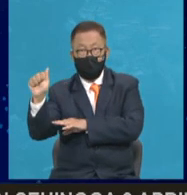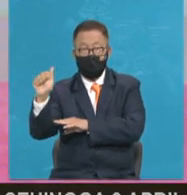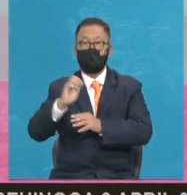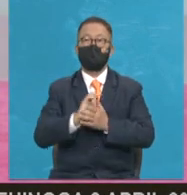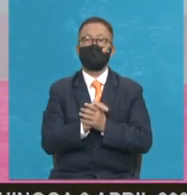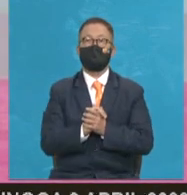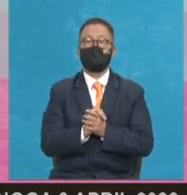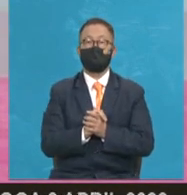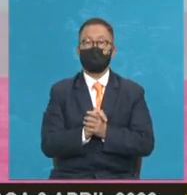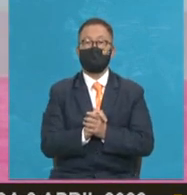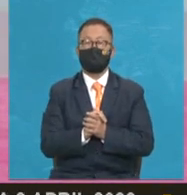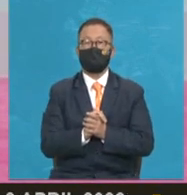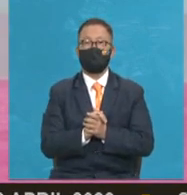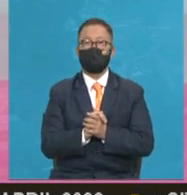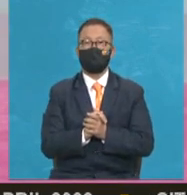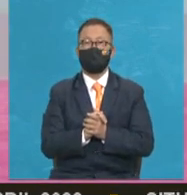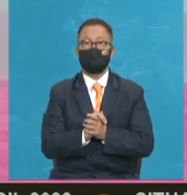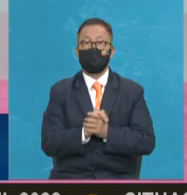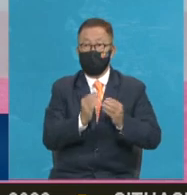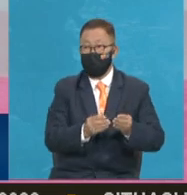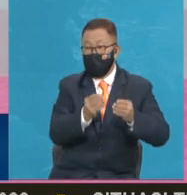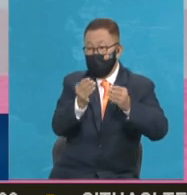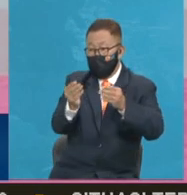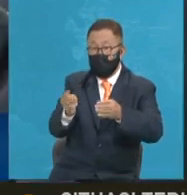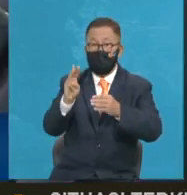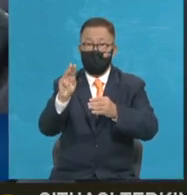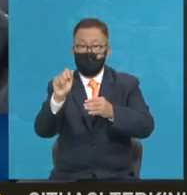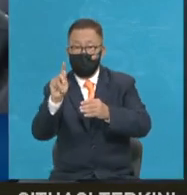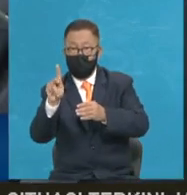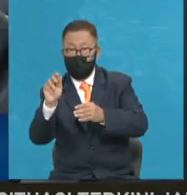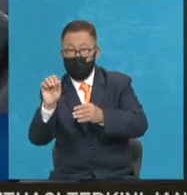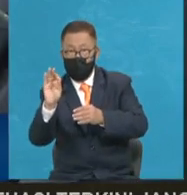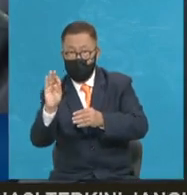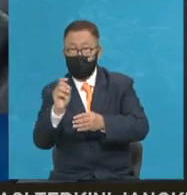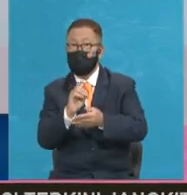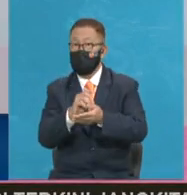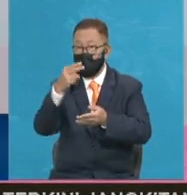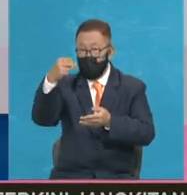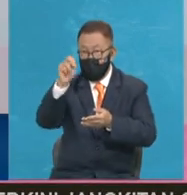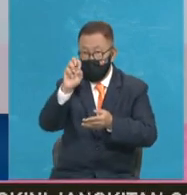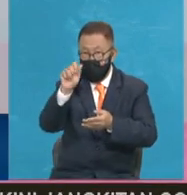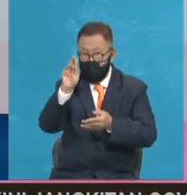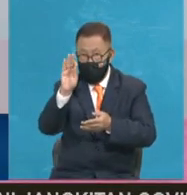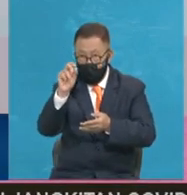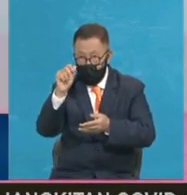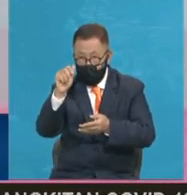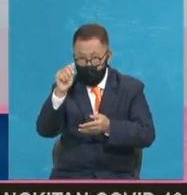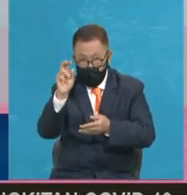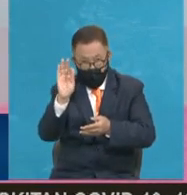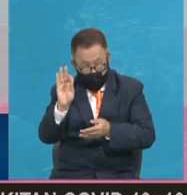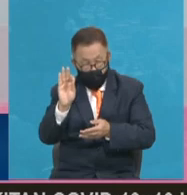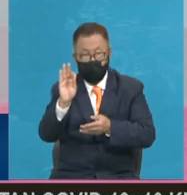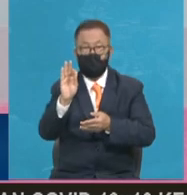hai hai Hai penyerahan wakaf mushaf ini saya disempurnakan oleh doa Genoa fanfin Haji Zainal waktu Yunisa